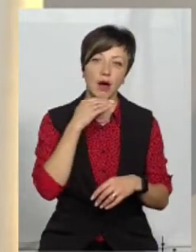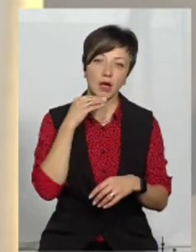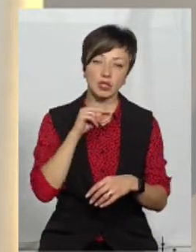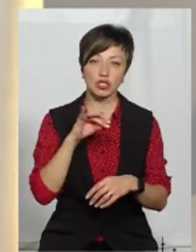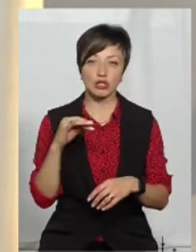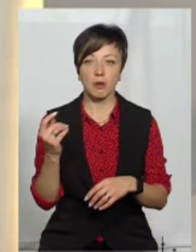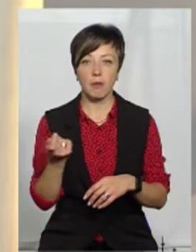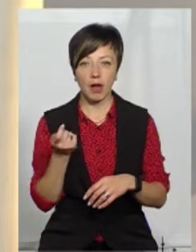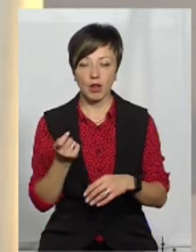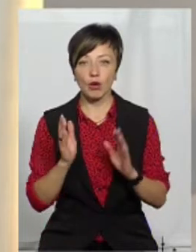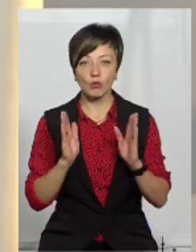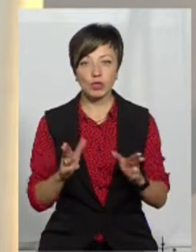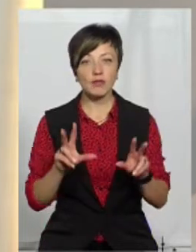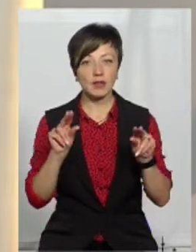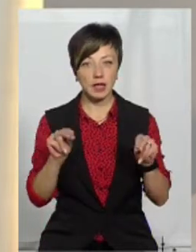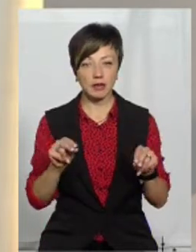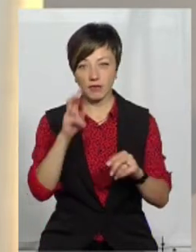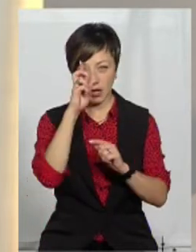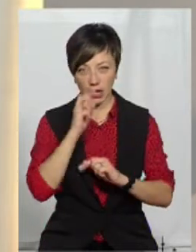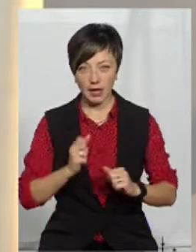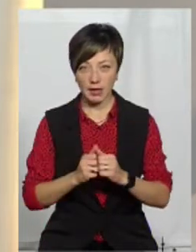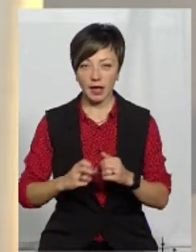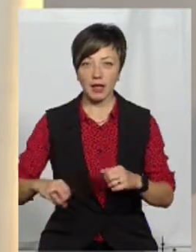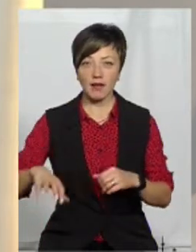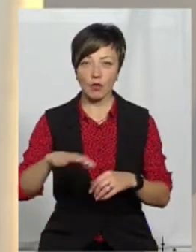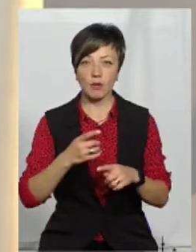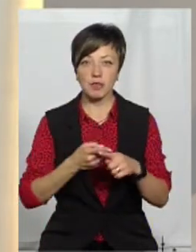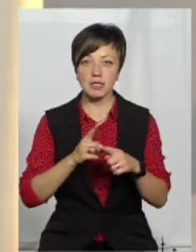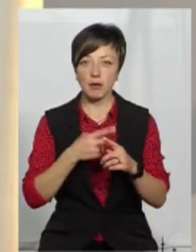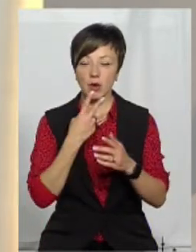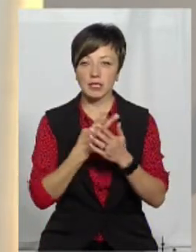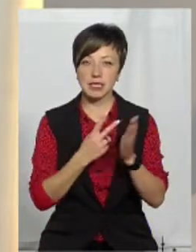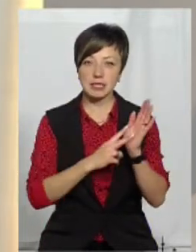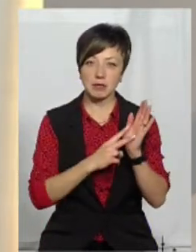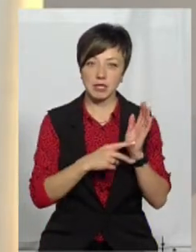мало? Будемо відвертими, в країнах Європи цей показник складає